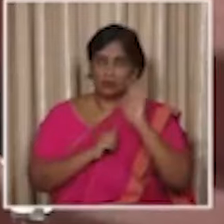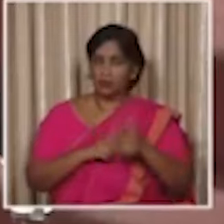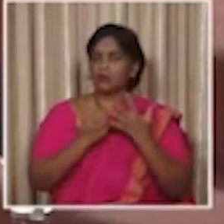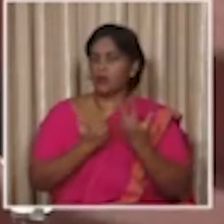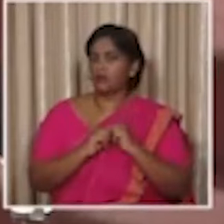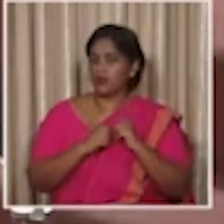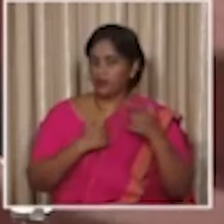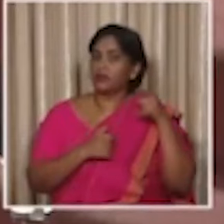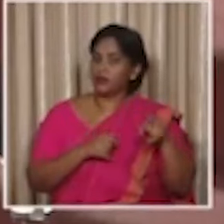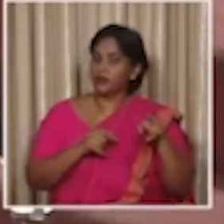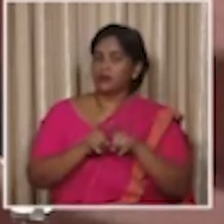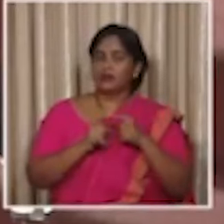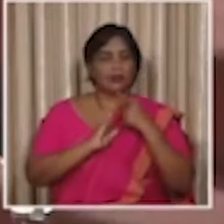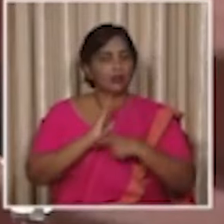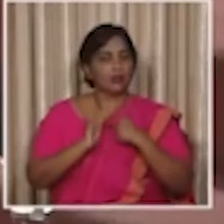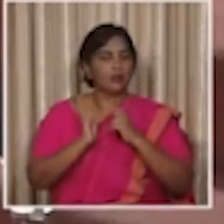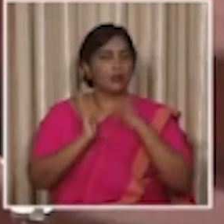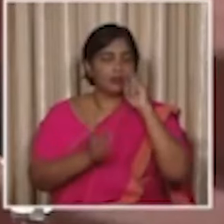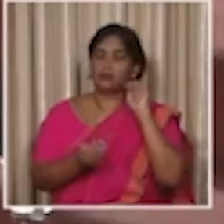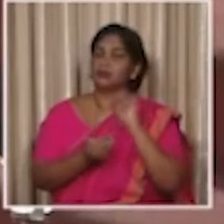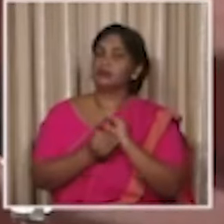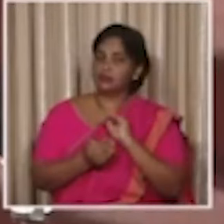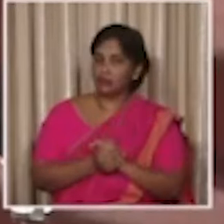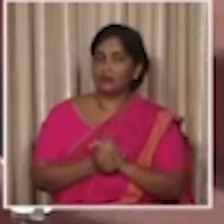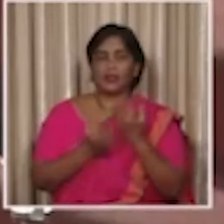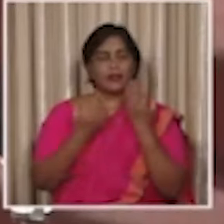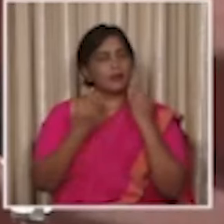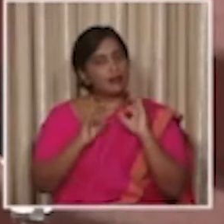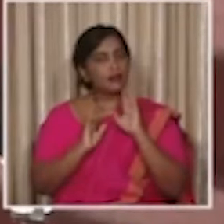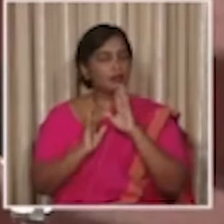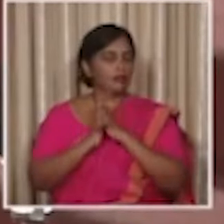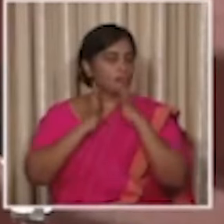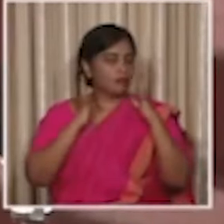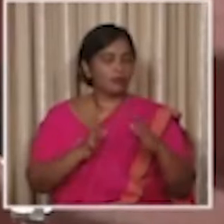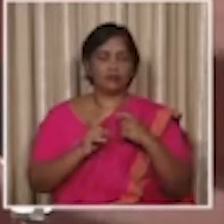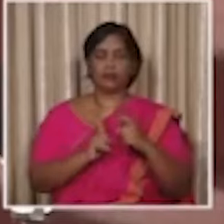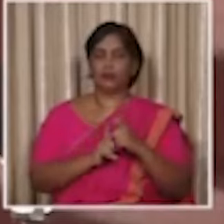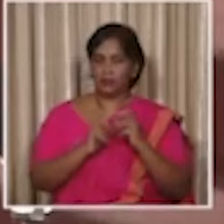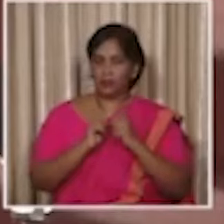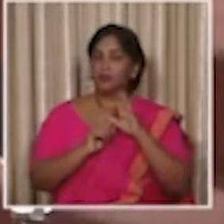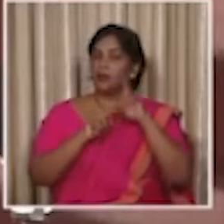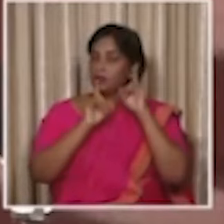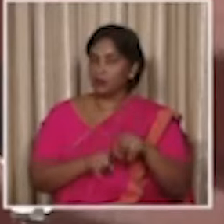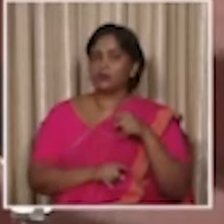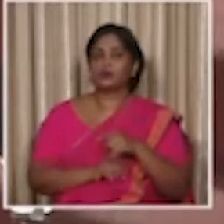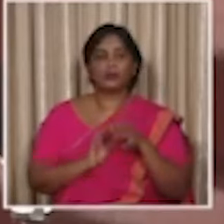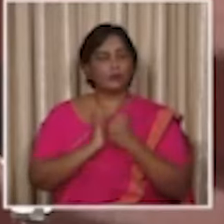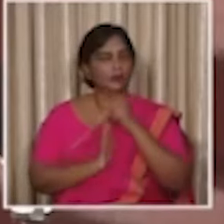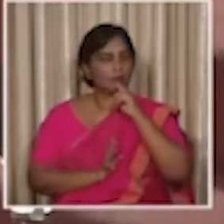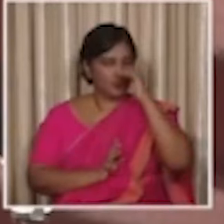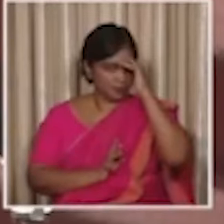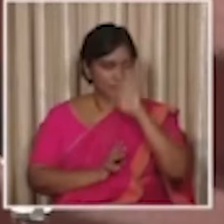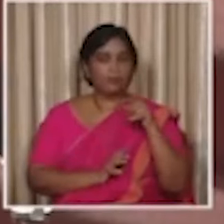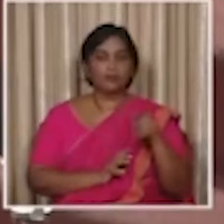අවශ්‍ය වෙන්නේ නැහැ. ඒ වගේම මේක ලංකාවේ ජාතික ආරක්ෂාවට ස්වෛරීත්වයට ඉතාමත්ම තදින් බලපානවා. ඒ අනුවම ගරු